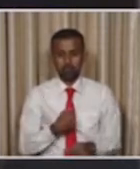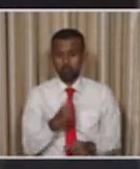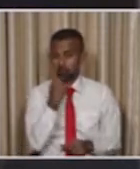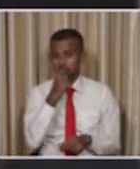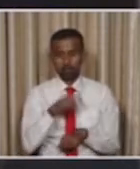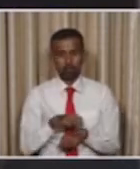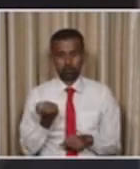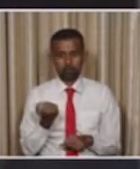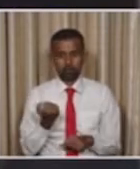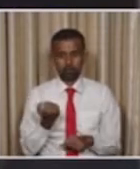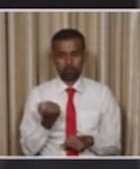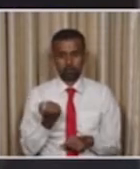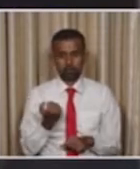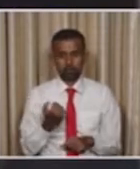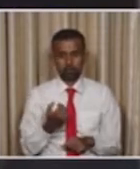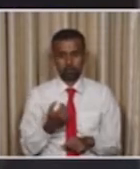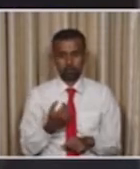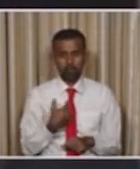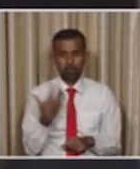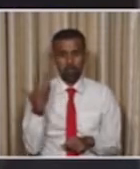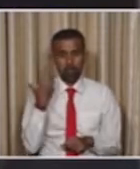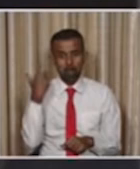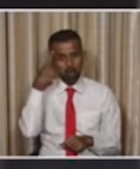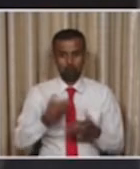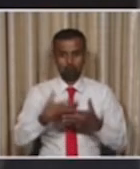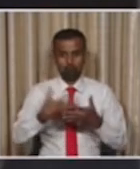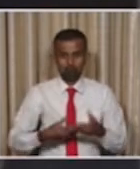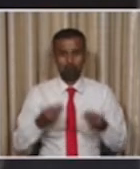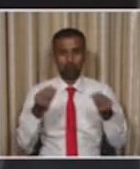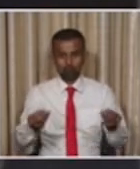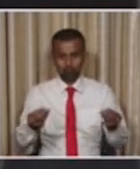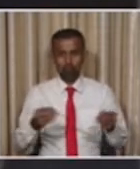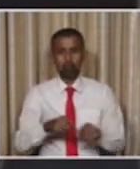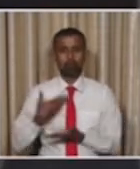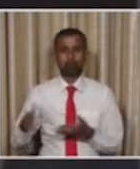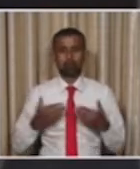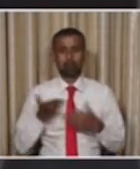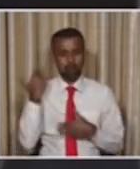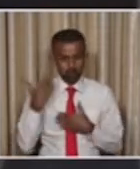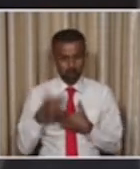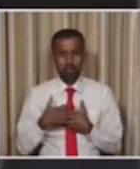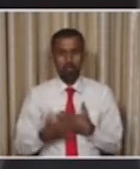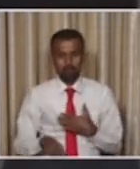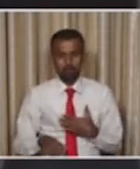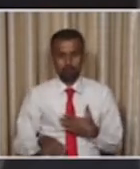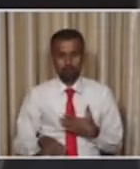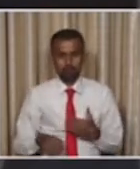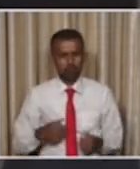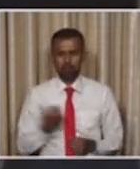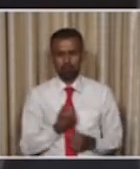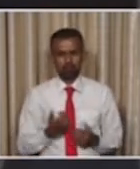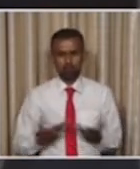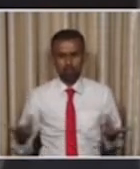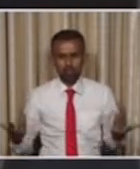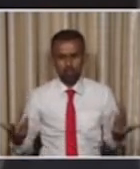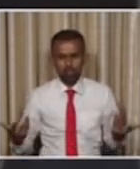පාර නෙමෙයි මාව ඉවත් කරේ. මම ගල්ලඟුරු වාර්තාව ඉදිරිපත් කරාම මාව මේ වගේ කරලා ඉවත් කරා. හරි, ඉතින් ඒ නිසා මට මේක අලුත් දෙයක් නෙමෙයි.